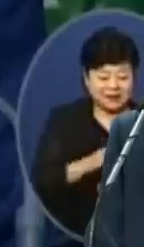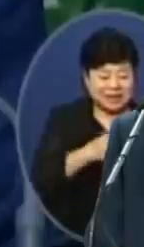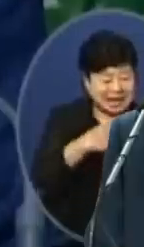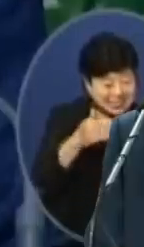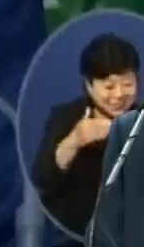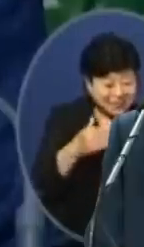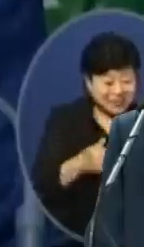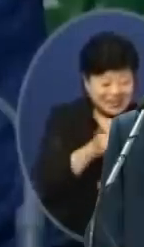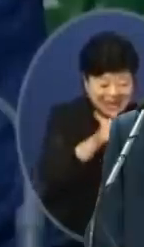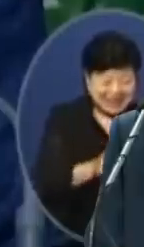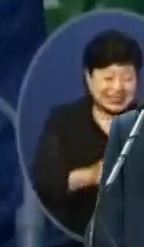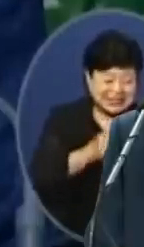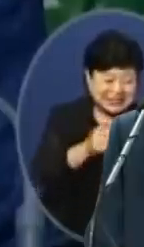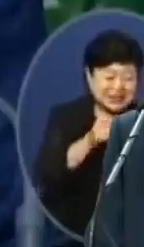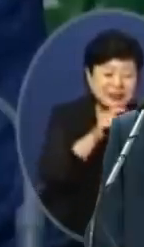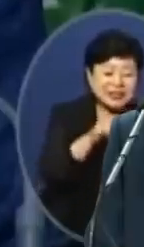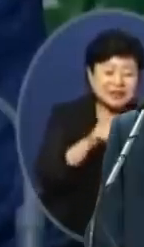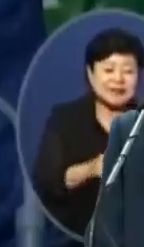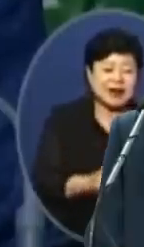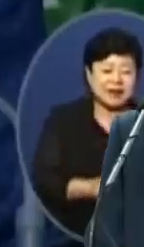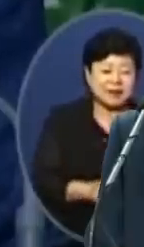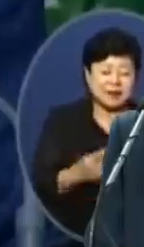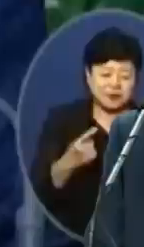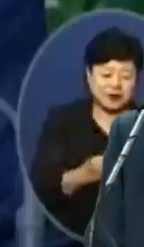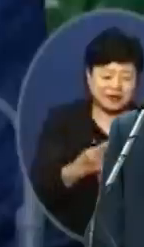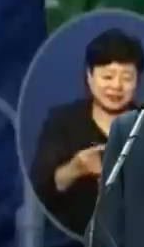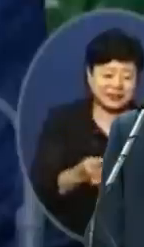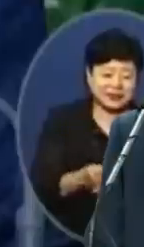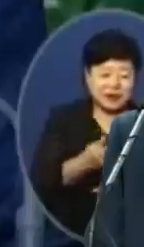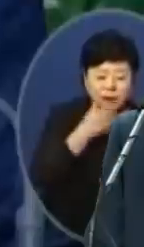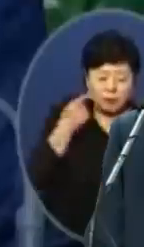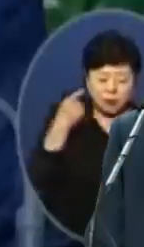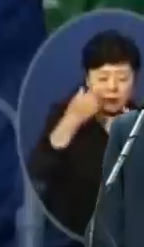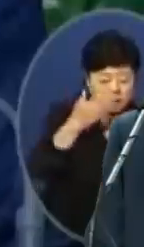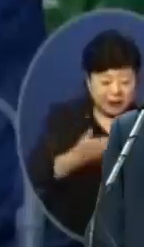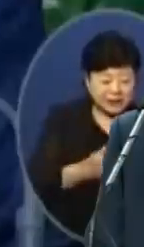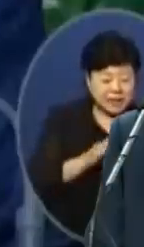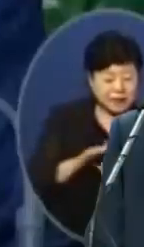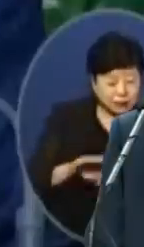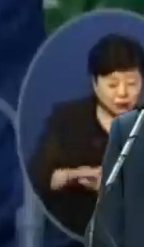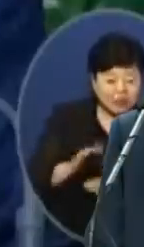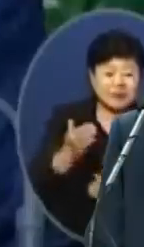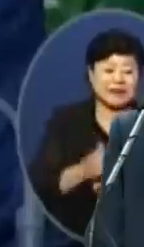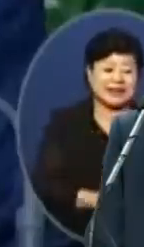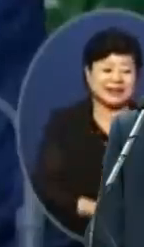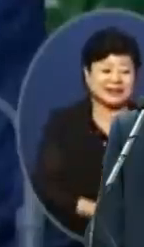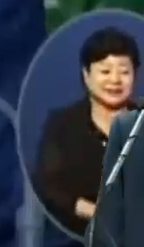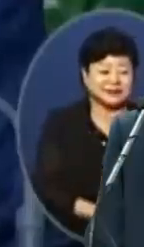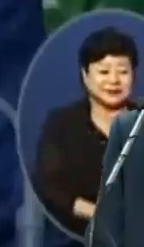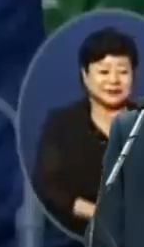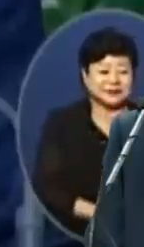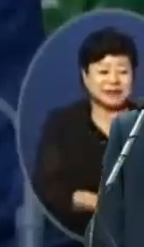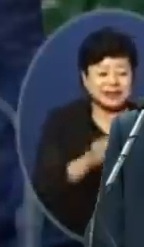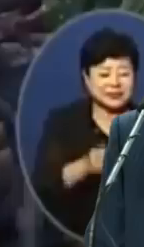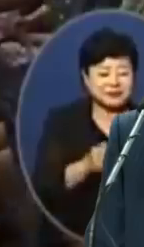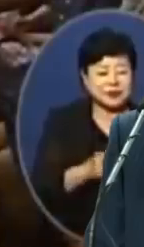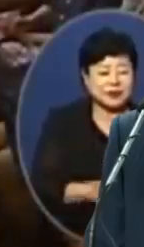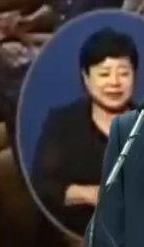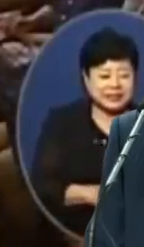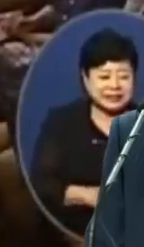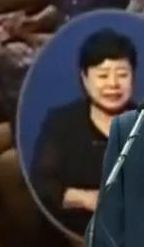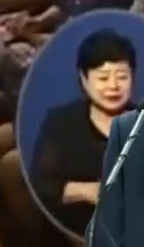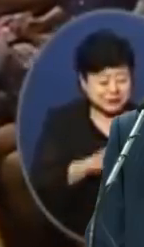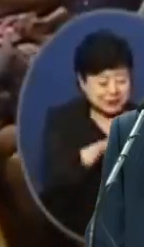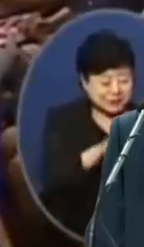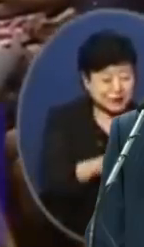가면 하나님이 그 마음을 깨뜨려 가지고서 복음을 받아들이도록 예배해 놓고 그렇게 하시는 것입니다. 시편 37편